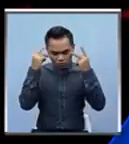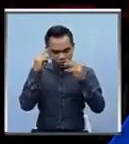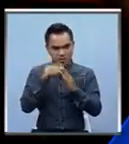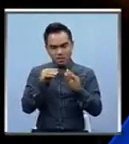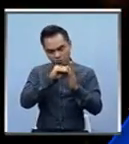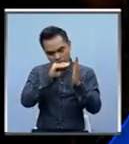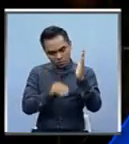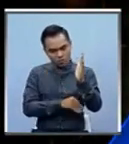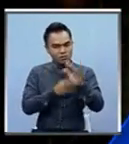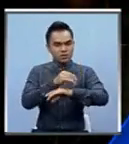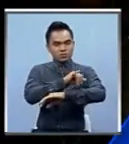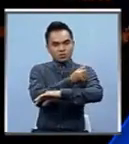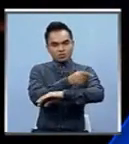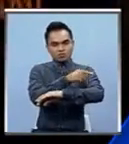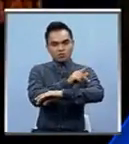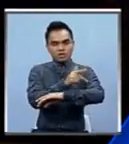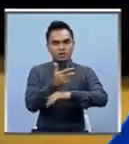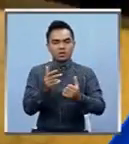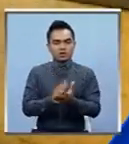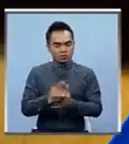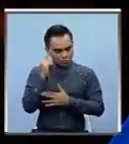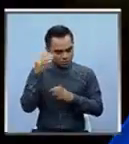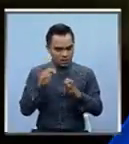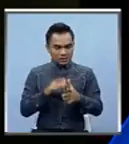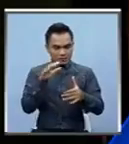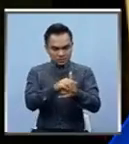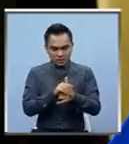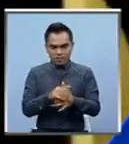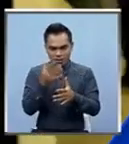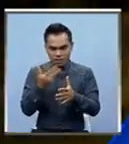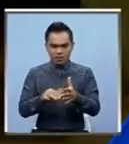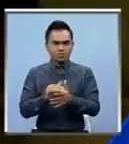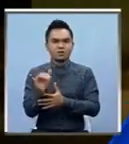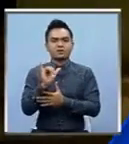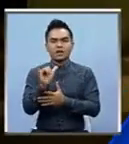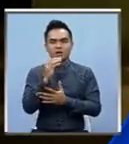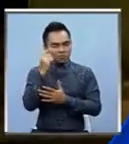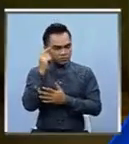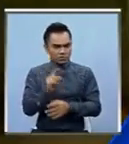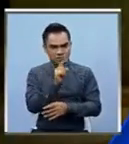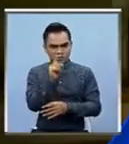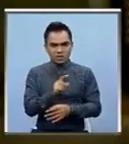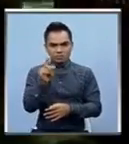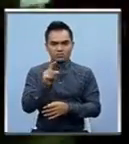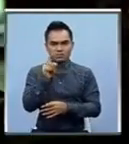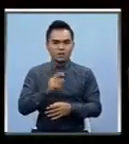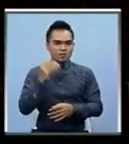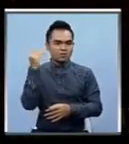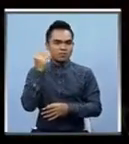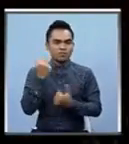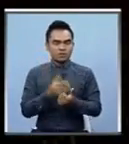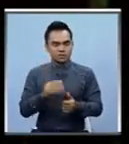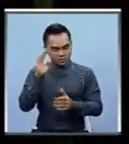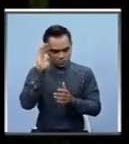ที่จังหวัดภูเก็ตหรือแม้แต่ว่ามีการจับกลุ่มคนร้ายในคดีนี้ได้แล้วล้วนแต่เป็นคำถามที่มักปรากฏขึ้นบ่อยครั้งซึ่งตำรว